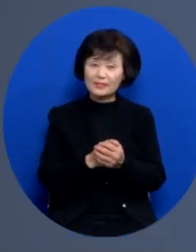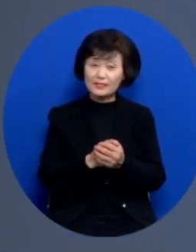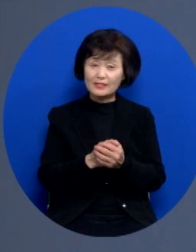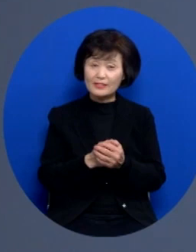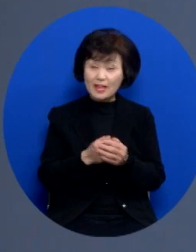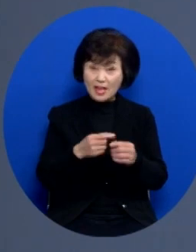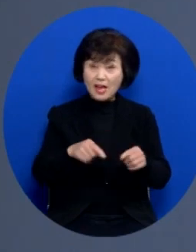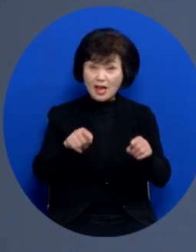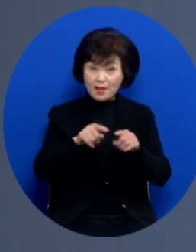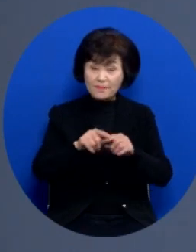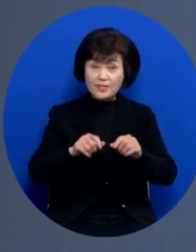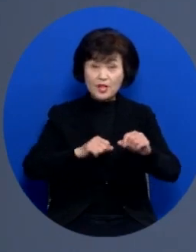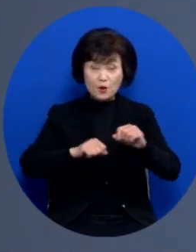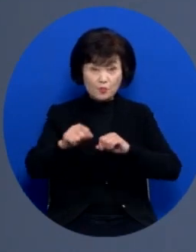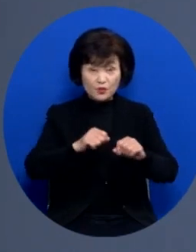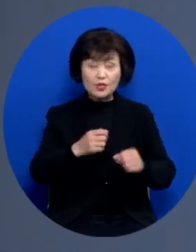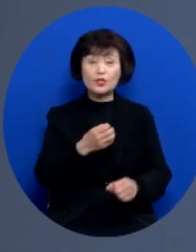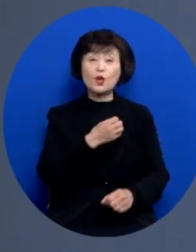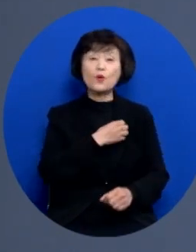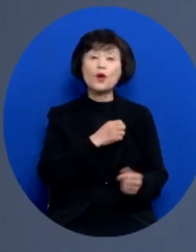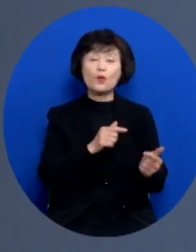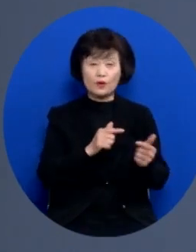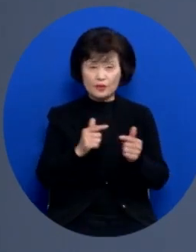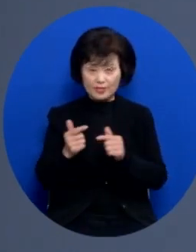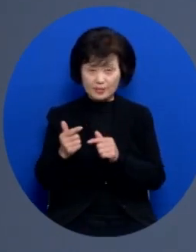같이 움직이는 우리 회원들과의